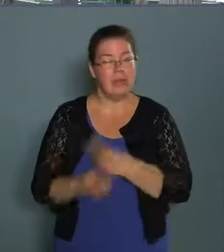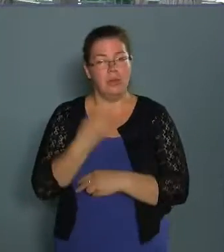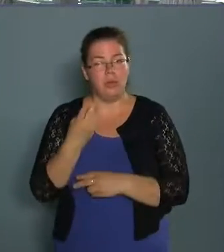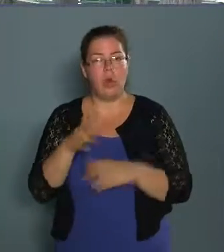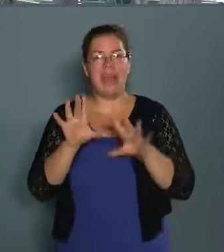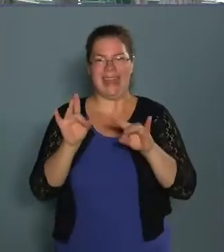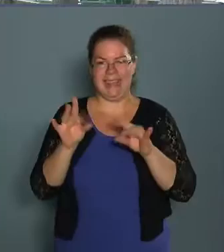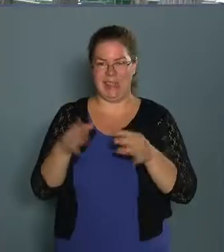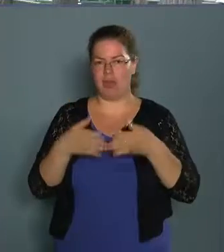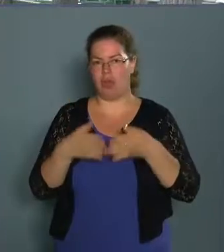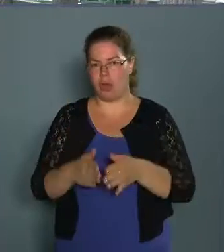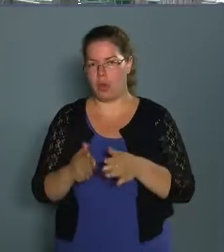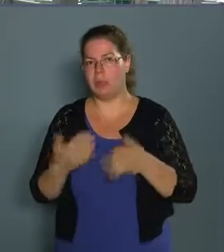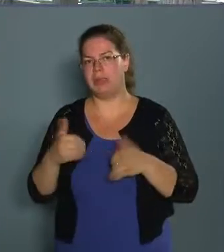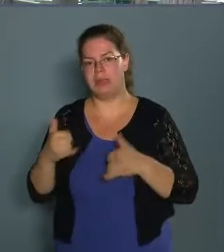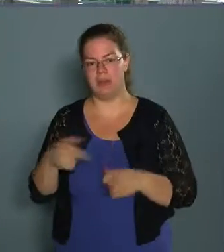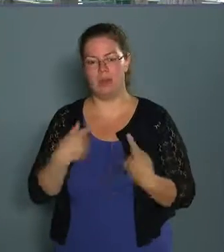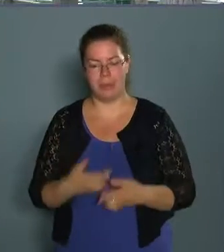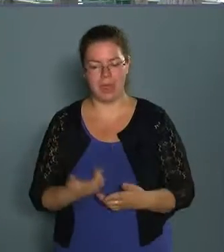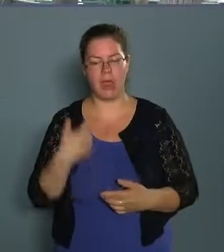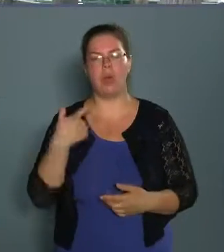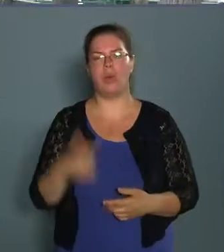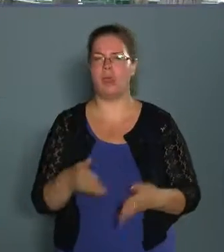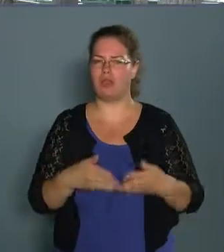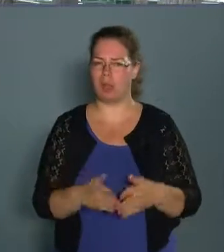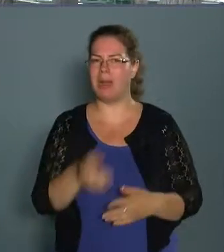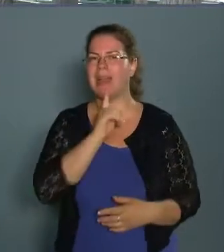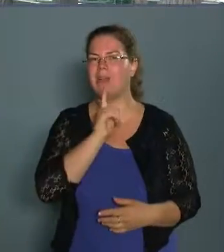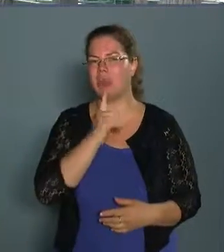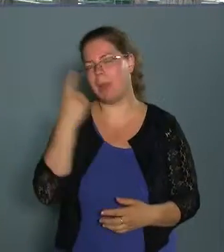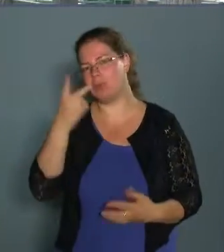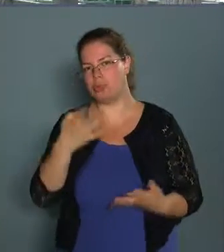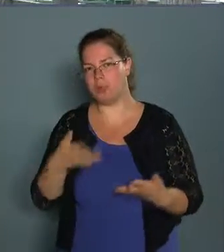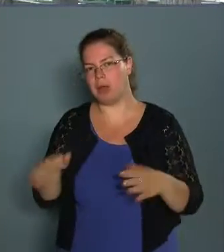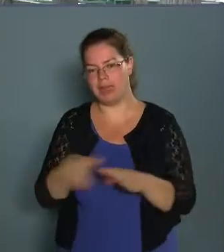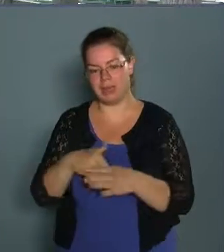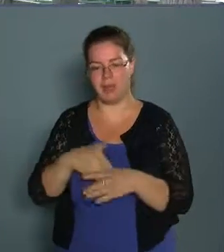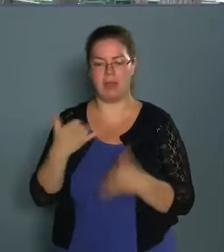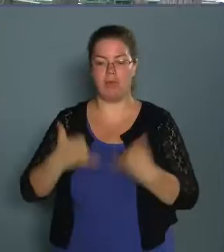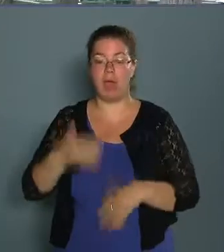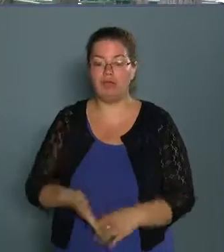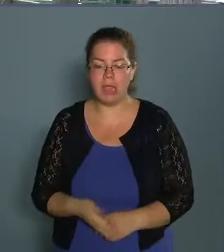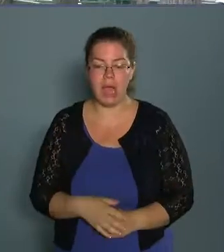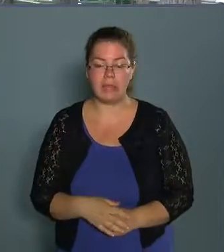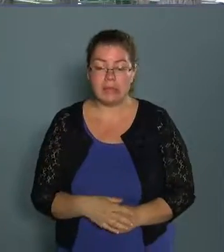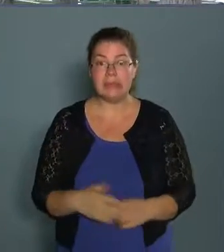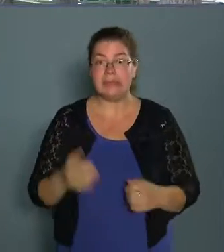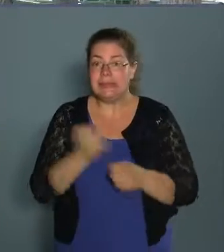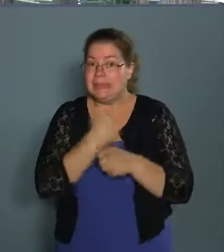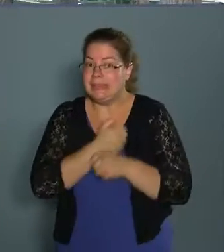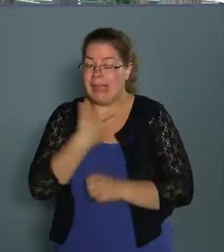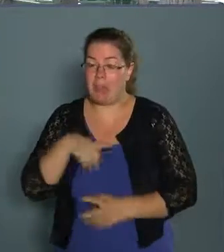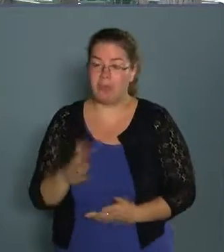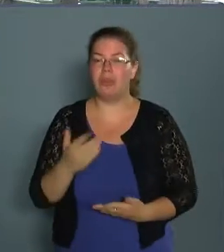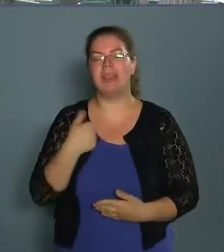Főleg 10-es hajókban indultunk mi. 20-as hajóból kevesebb csapat tudott részt venni a versenyen. Hát nagyon